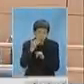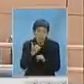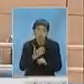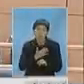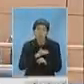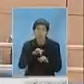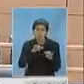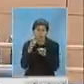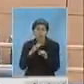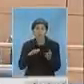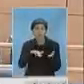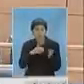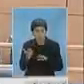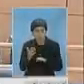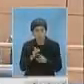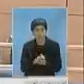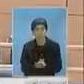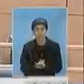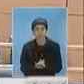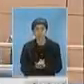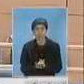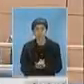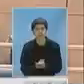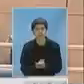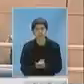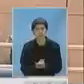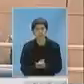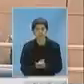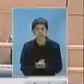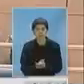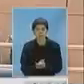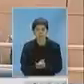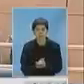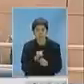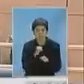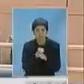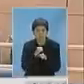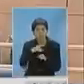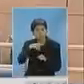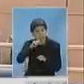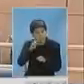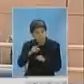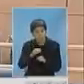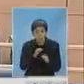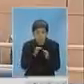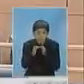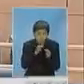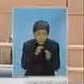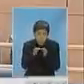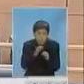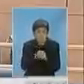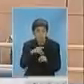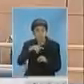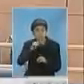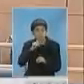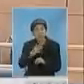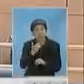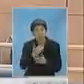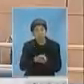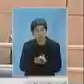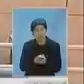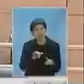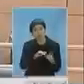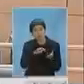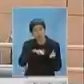อีกผมบอกไม่ได้ย้ายเข้ายุบของผมอีกแล้วพอมาอยู่พเพื่อไทยก็ต้องไปอธิบายอีกว่าให้เลือกเพื่อไทยเพราะไอ้อันเดิม